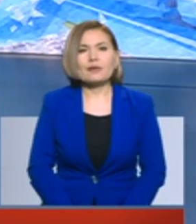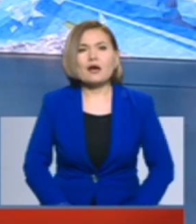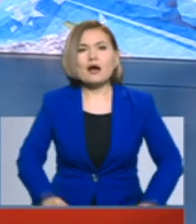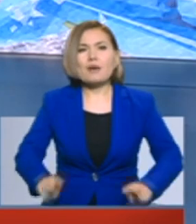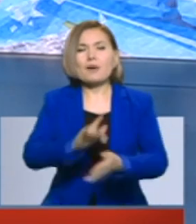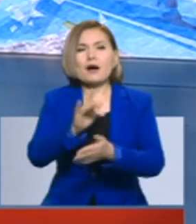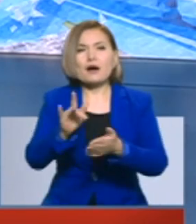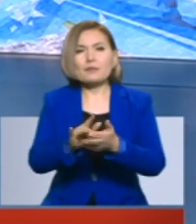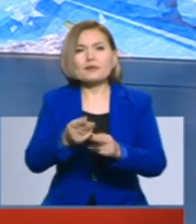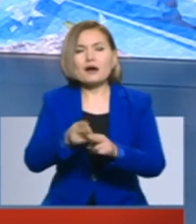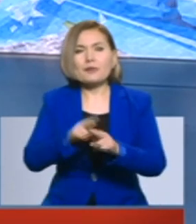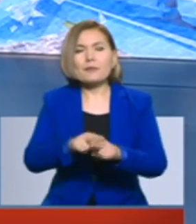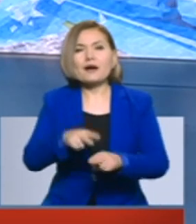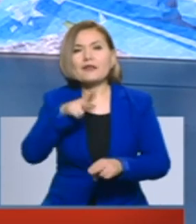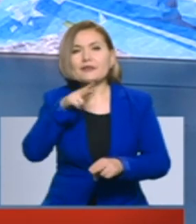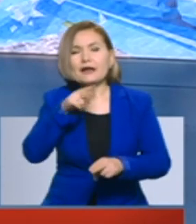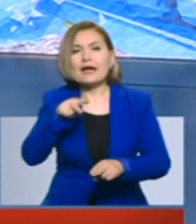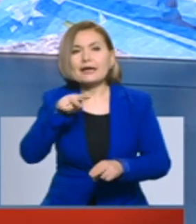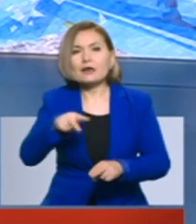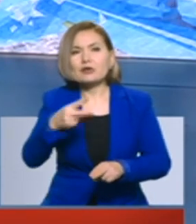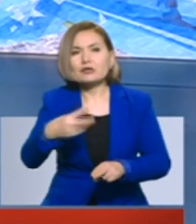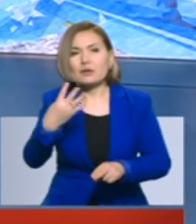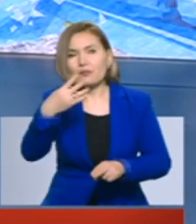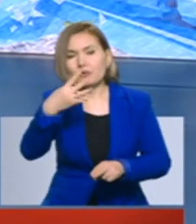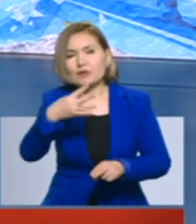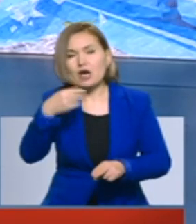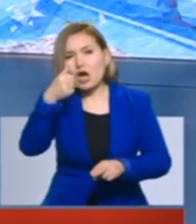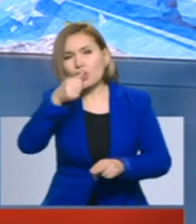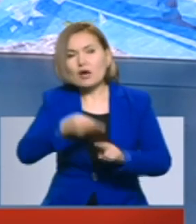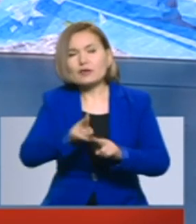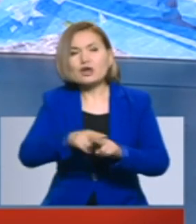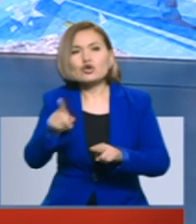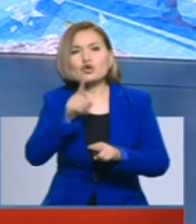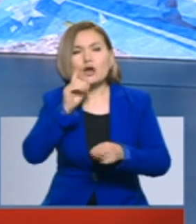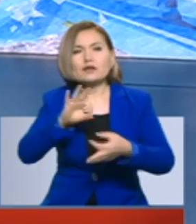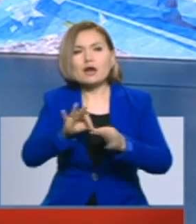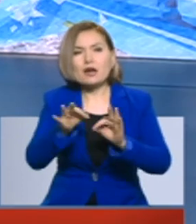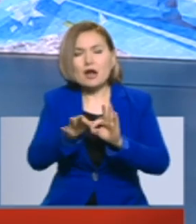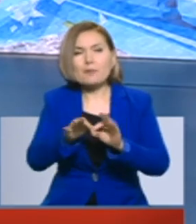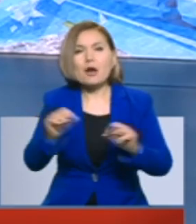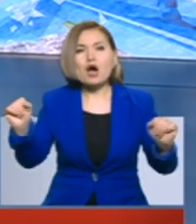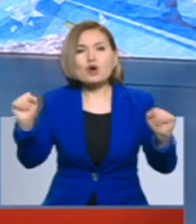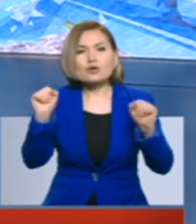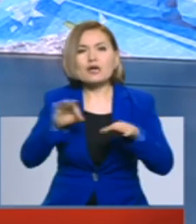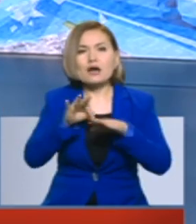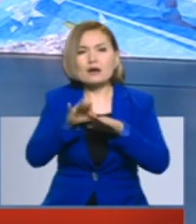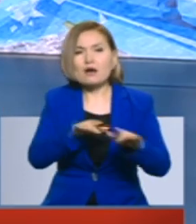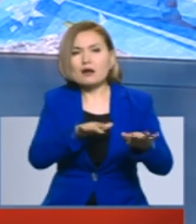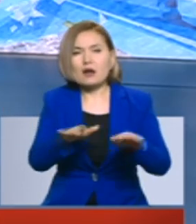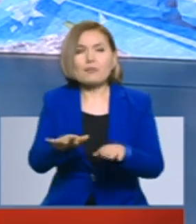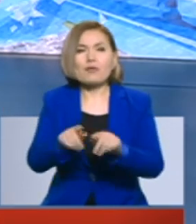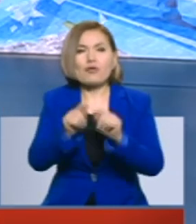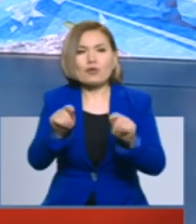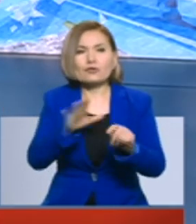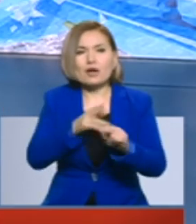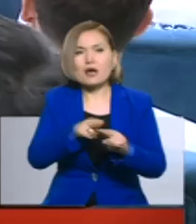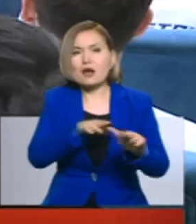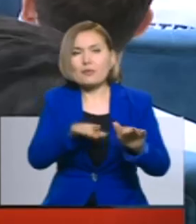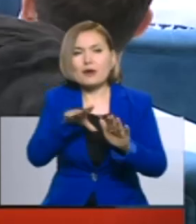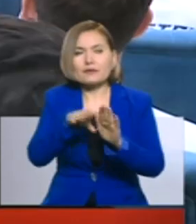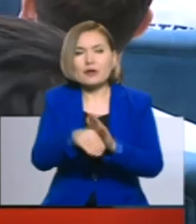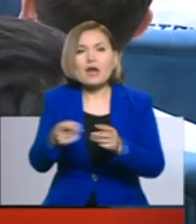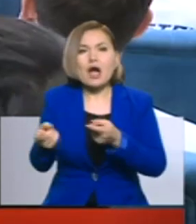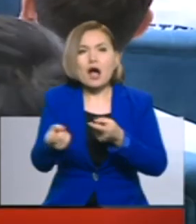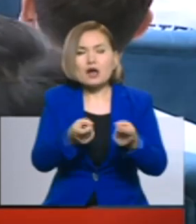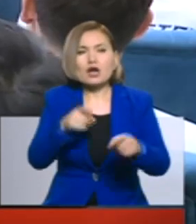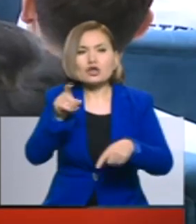Елордада Канвон 2024-тінші қысқы жасөспірімдер олимпиадасына спортшыларды шығарып салу рәсімі өтті. Шара барысында конькимен